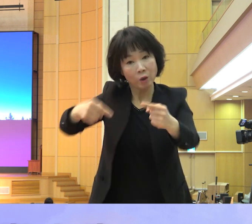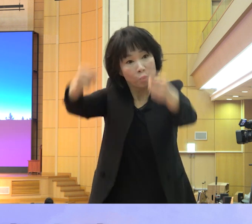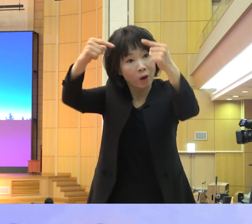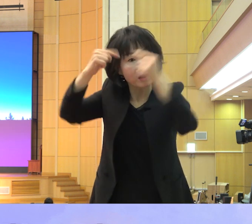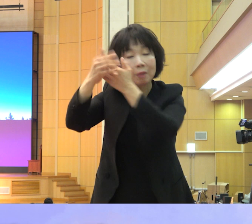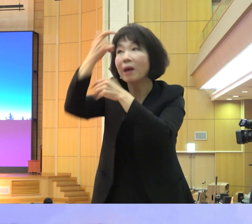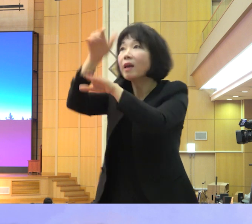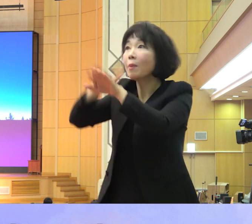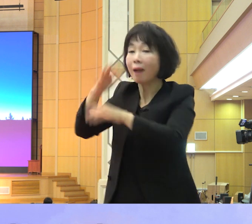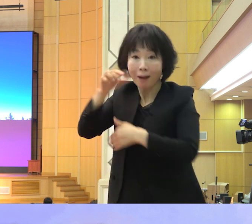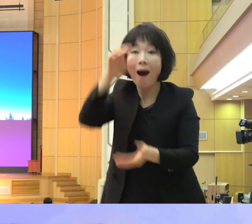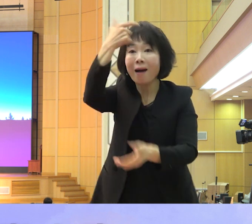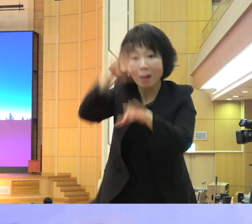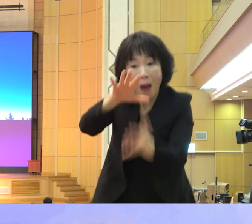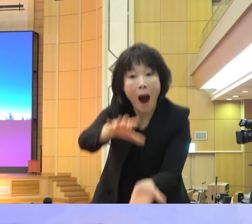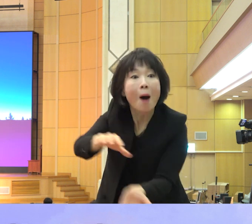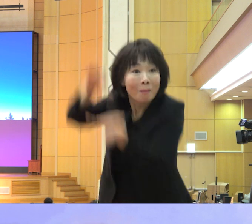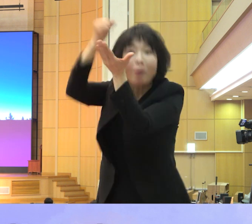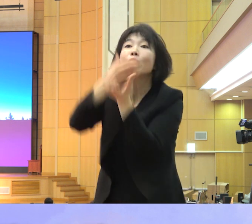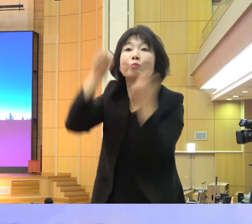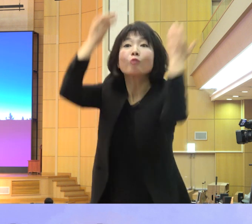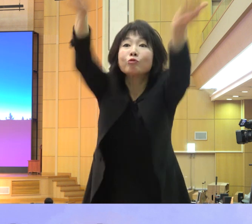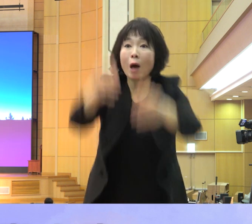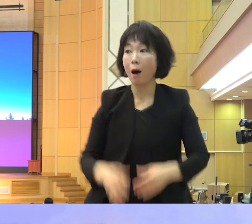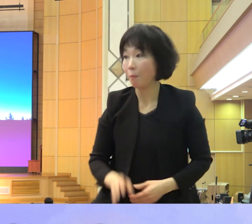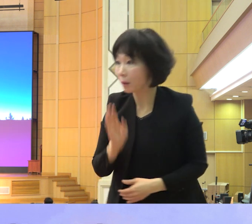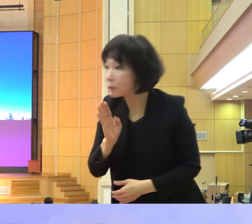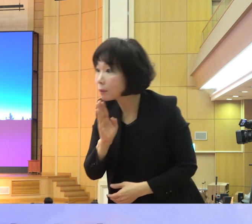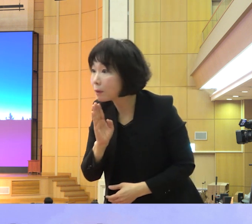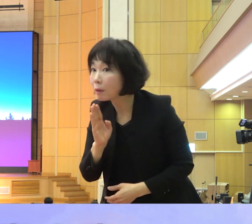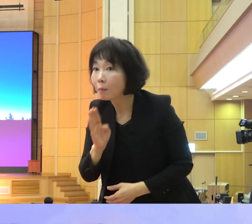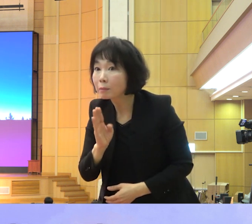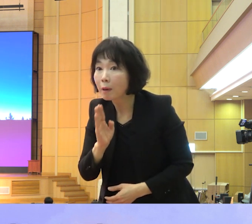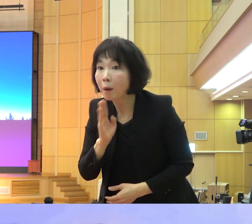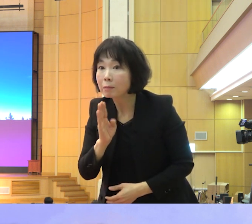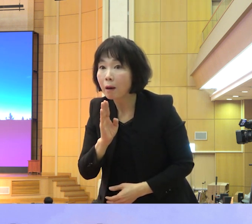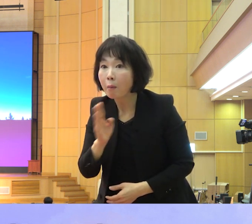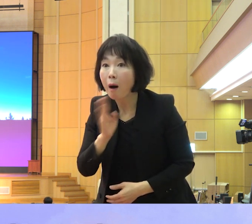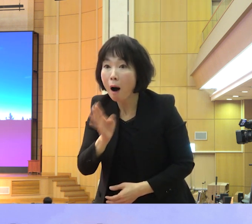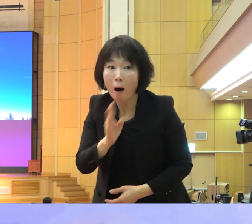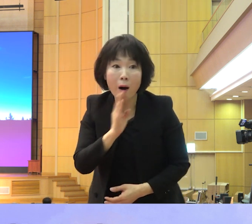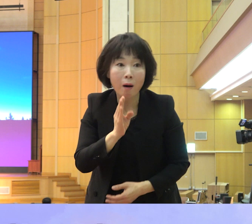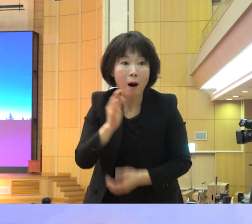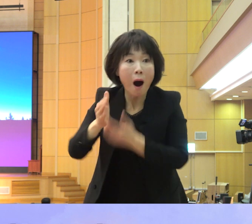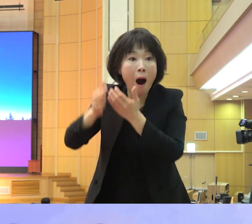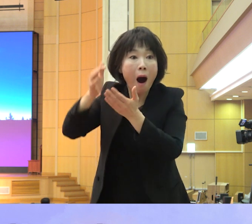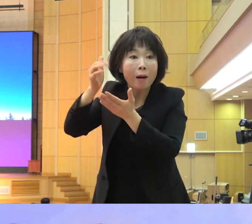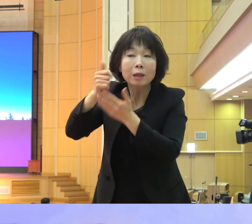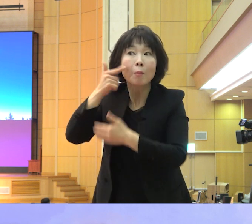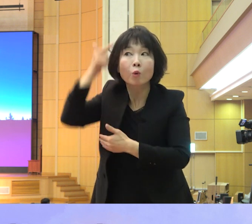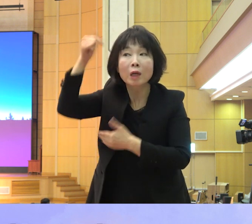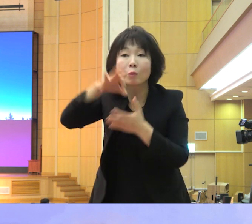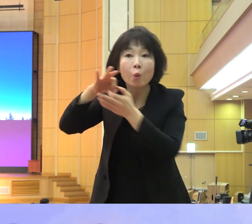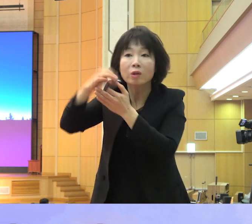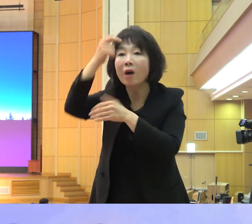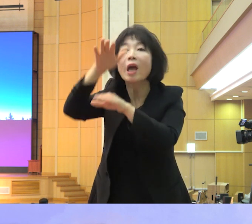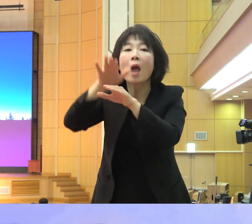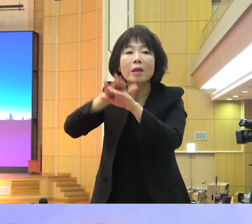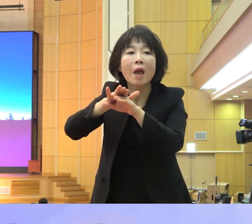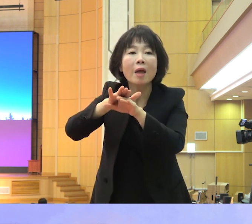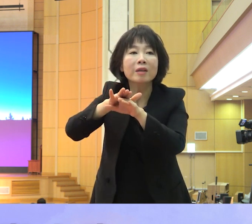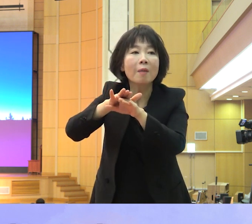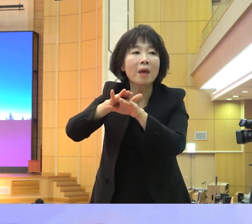것이라서 그렇긴 한데, 제사를 드릴 때 제사장, 하나님이 세우신 주의 종들을 통해서